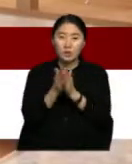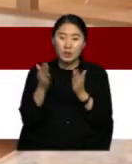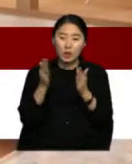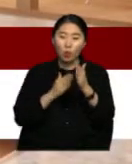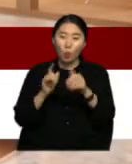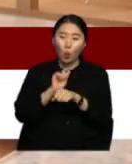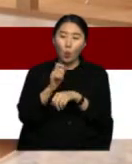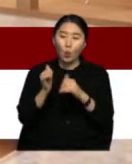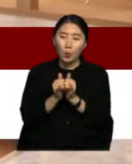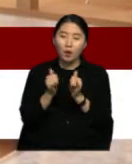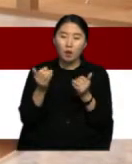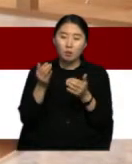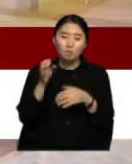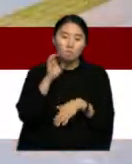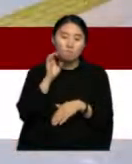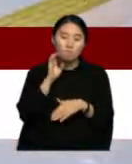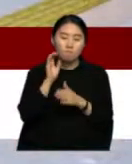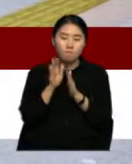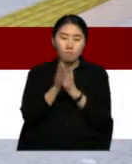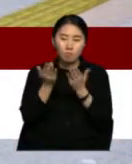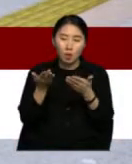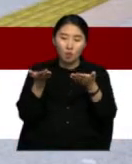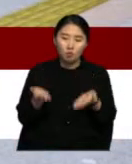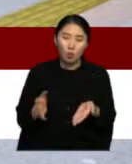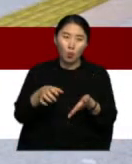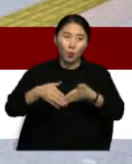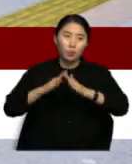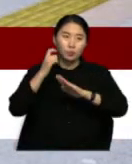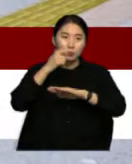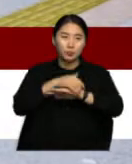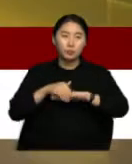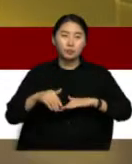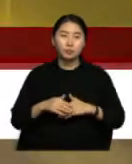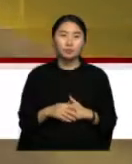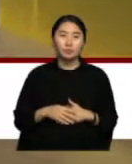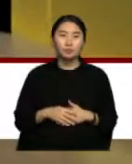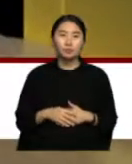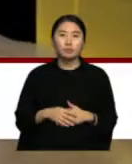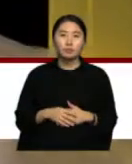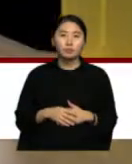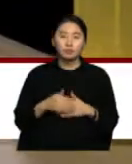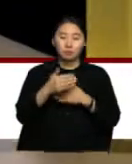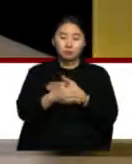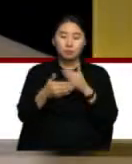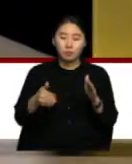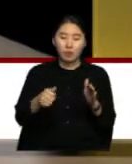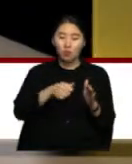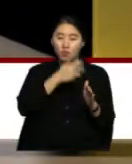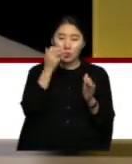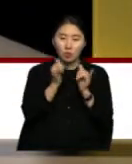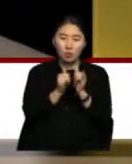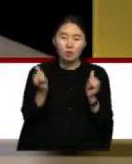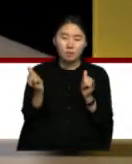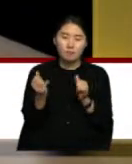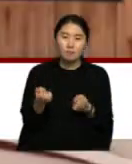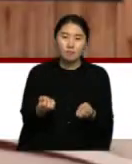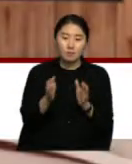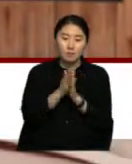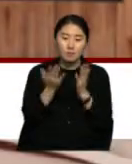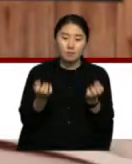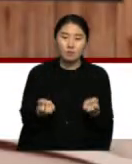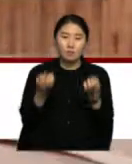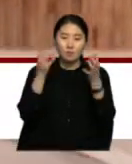공방과 북카페, 휴게 공간 등 편의시설이 들어설 예정입니다. 또 무대도 만들어 유명 작가의 북콘서트를 여는